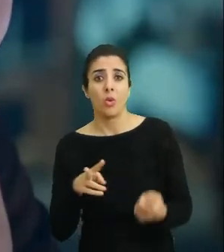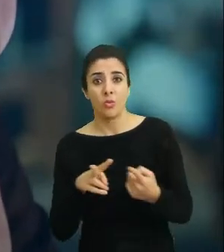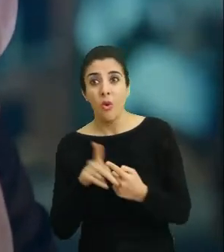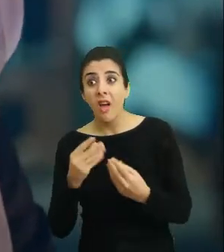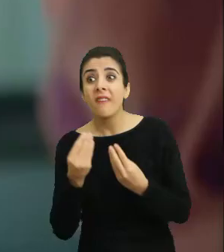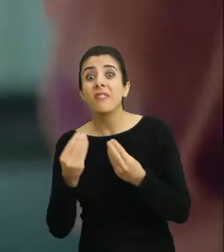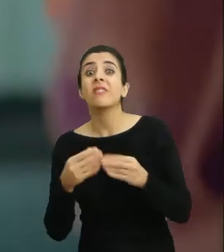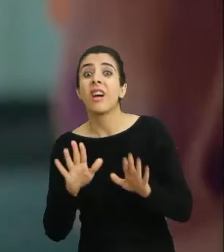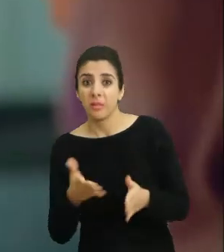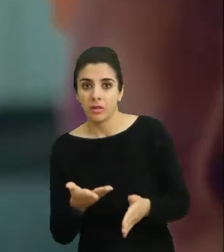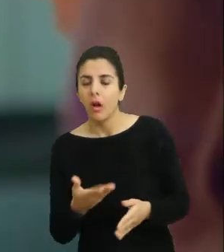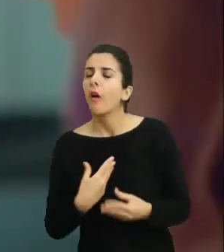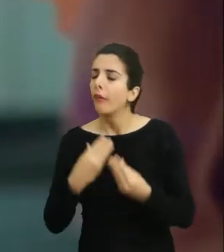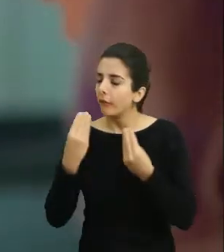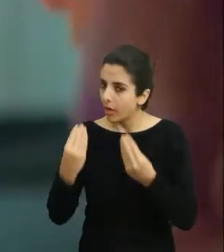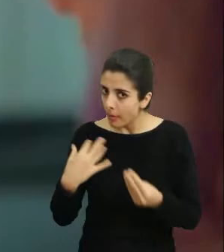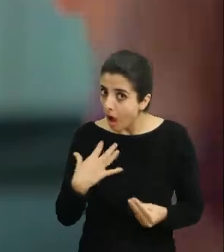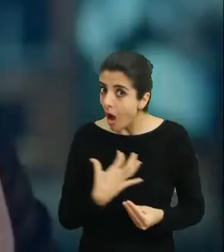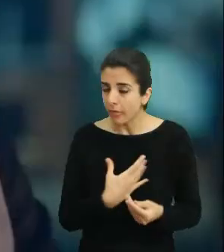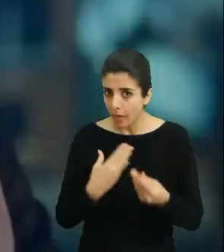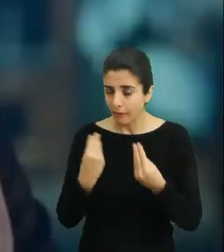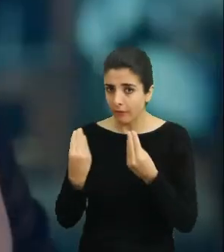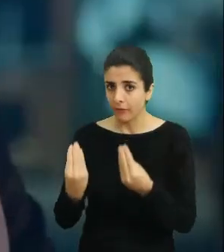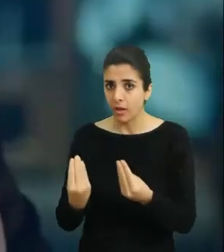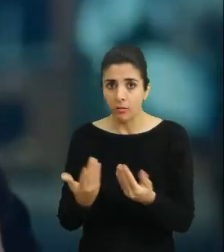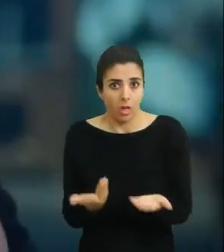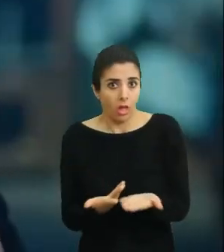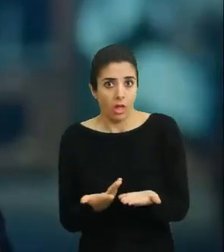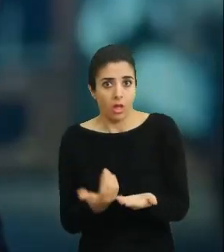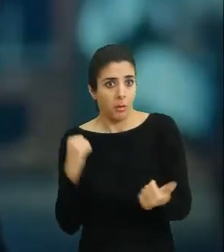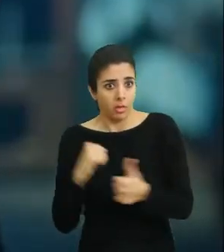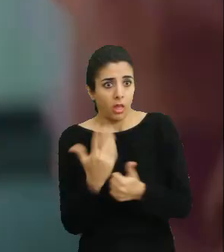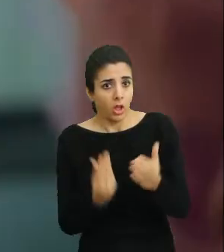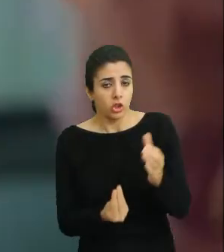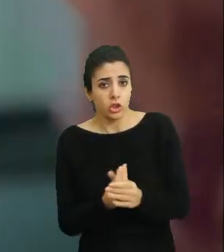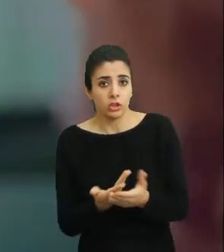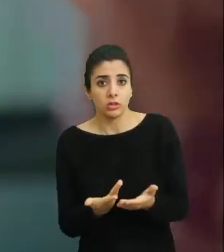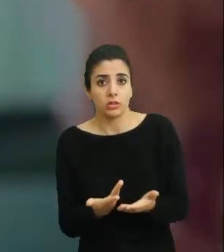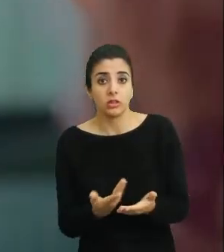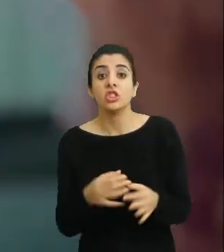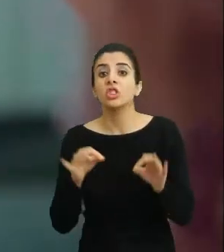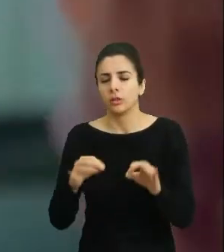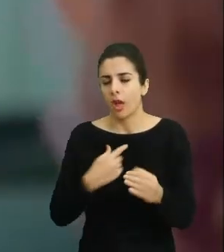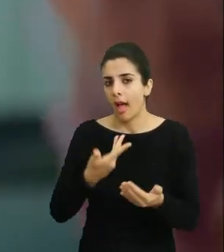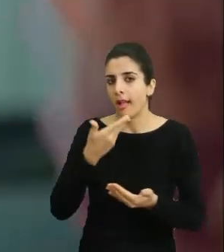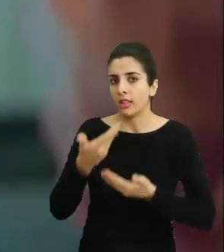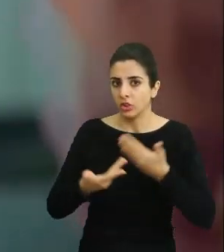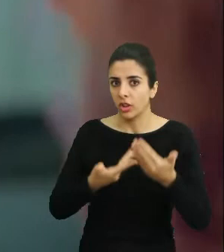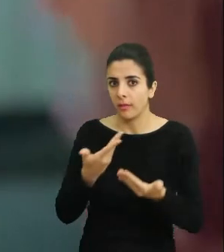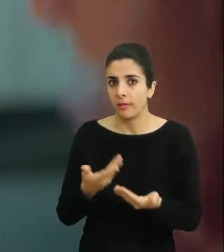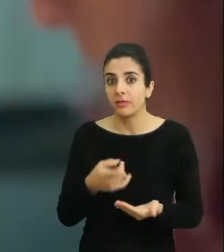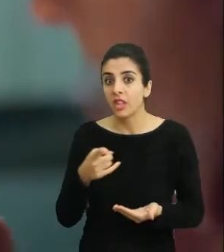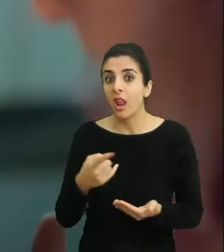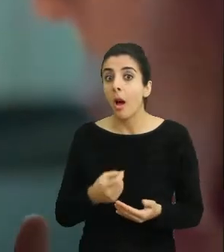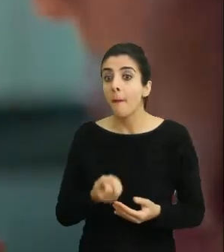oğluma vermediniz değil mi? Vermez olur mu canım? Verdik. Ne aşuresi o zaman bu? Şimdi şöyle olacak.